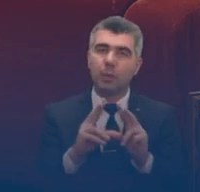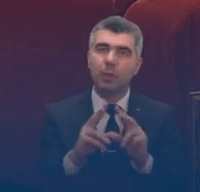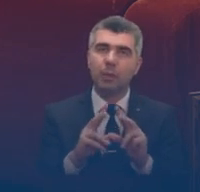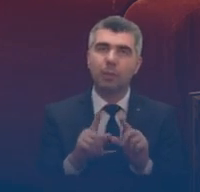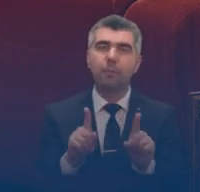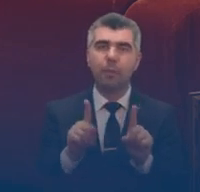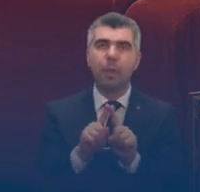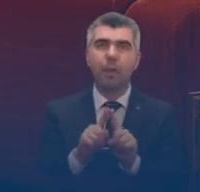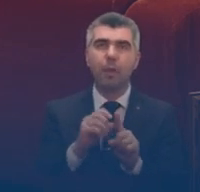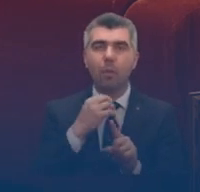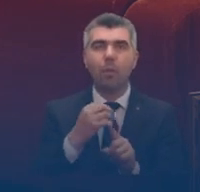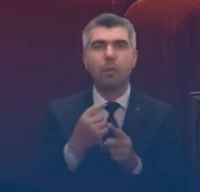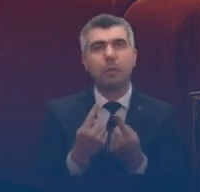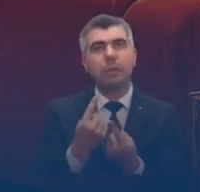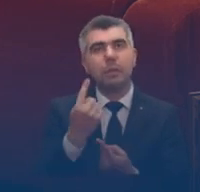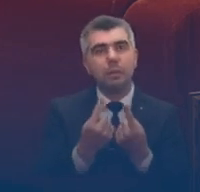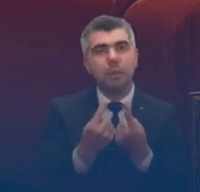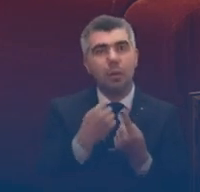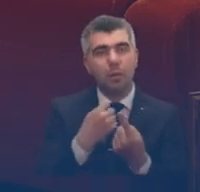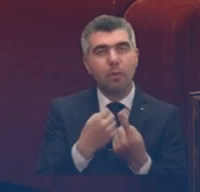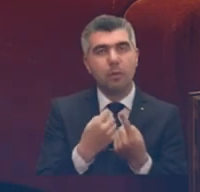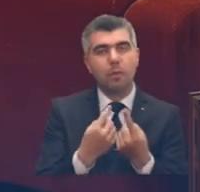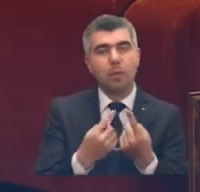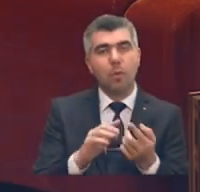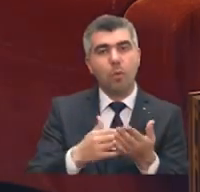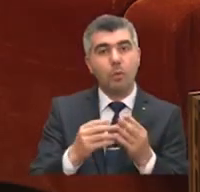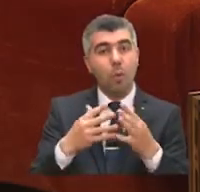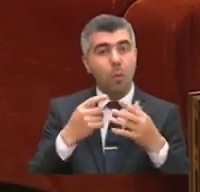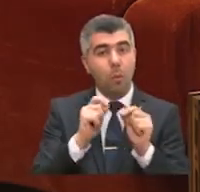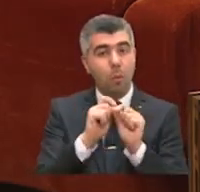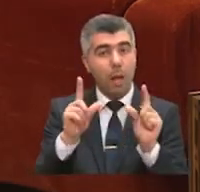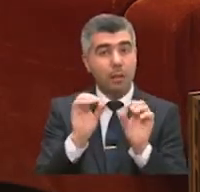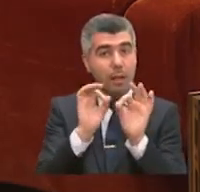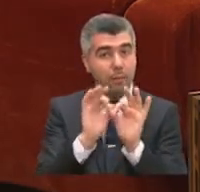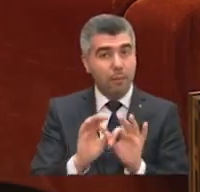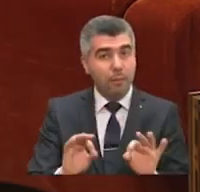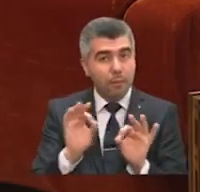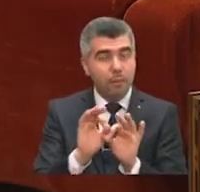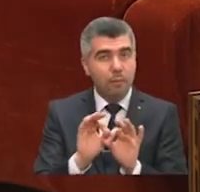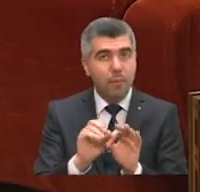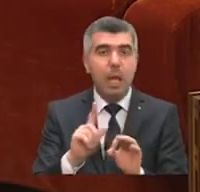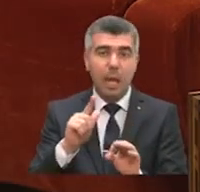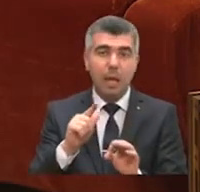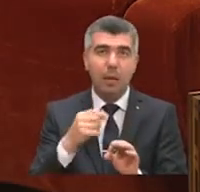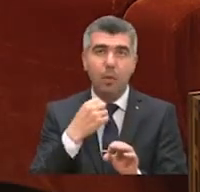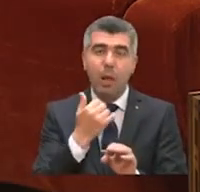تماتش بطريقه بالشفافيه اللي خاصها، هذا ما يقدر يوقع وحنا